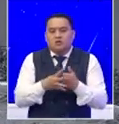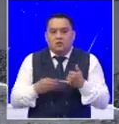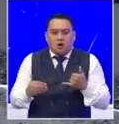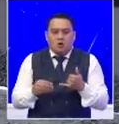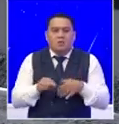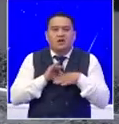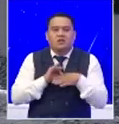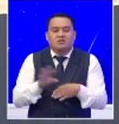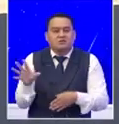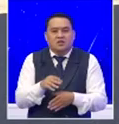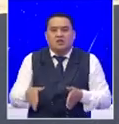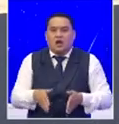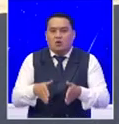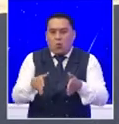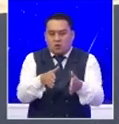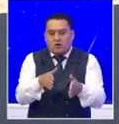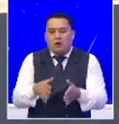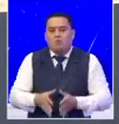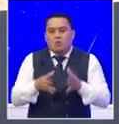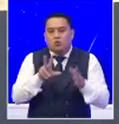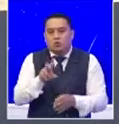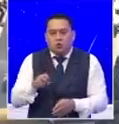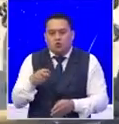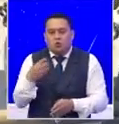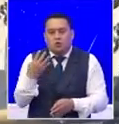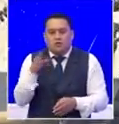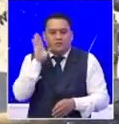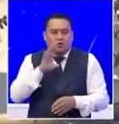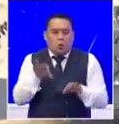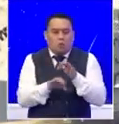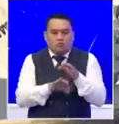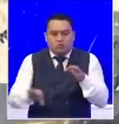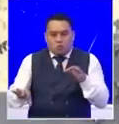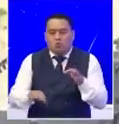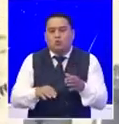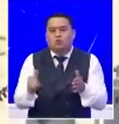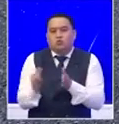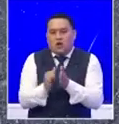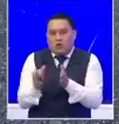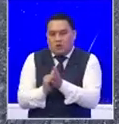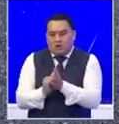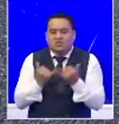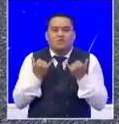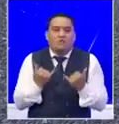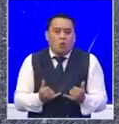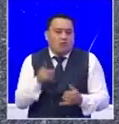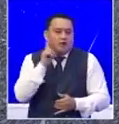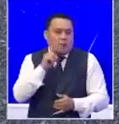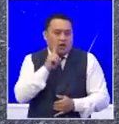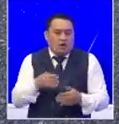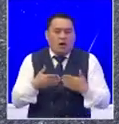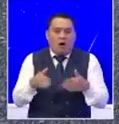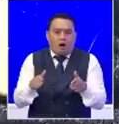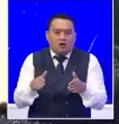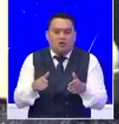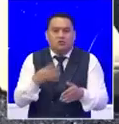На протяжении всей дороги предстоит установить более 300 водопропускных труб. Большую половину уже уложили. В настоящее время временно открыто